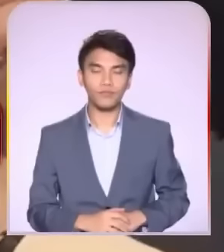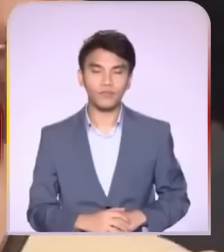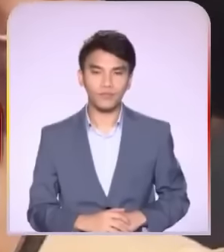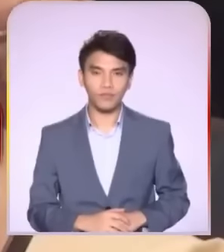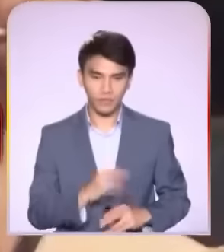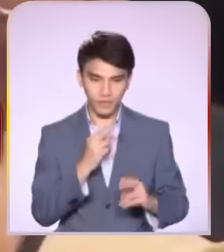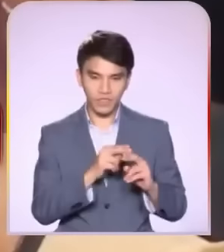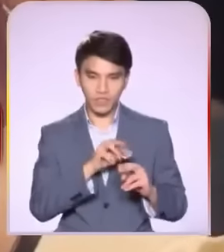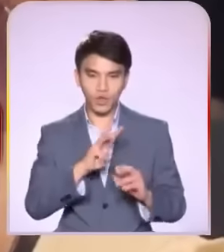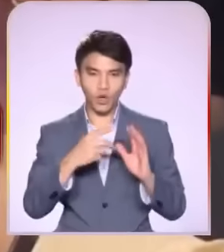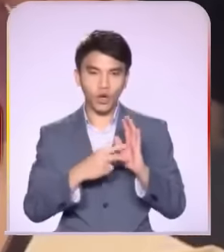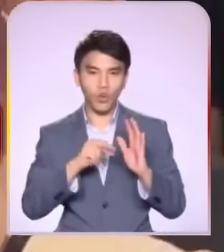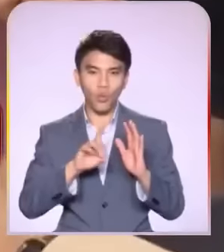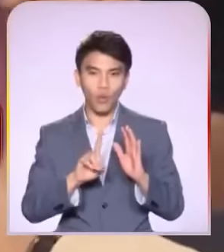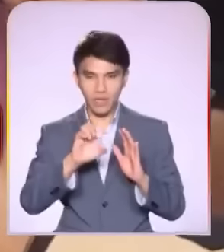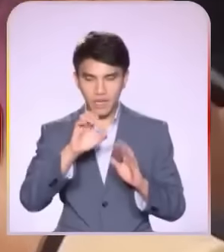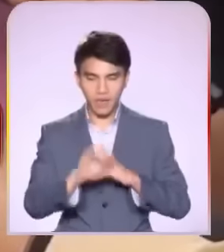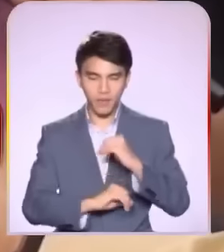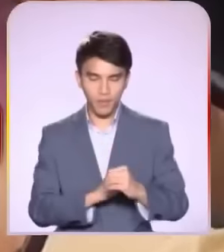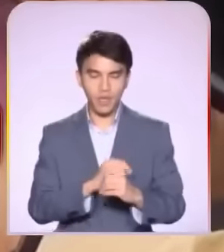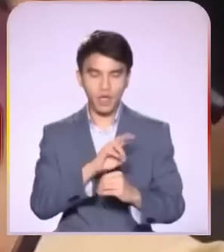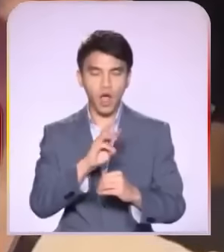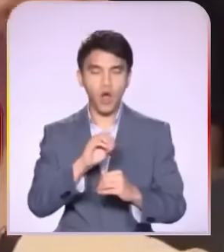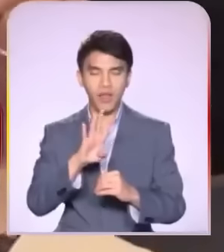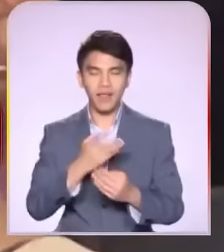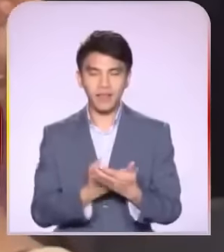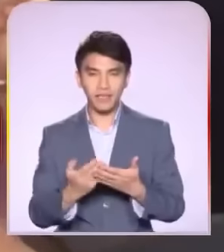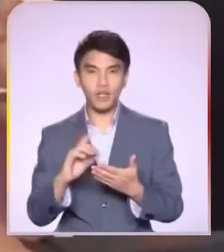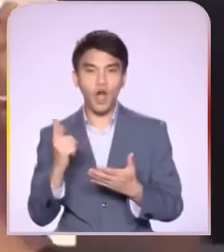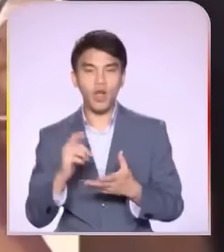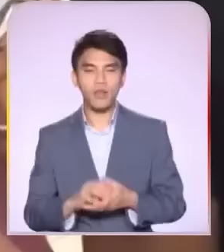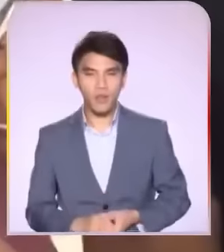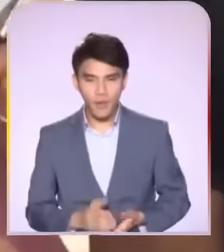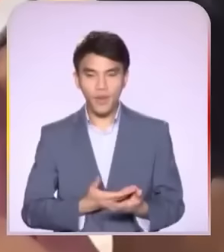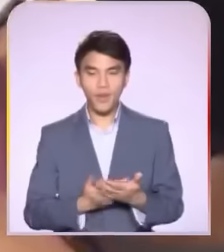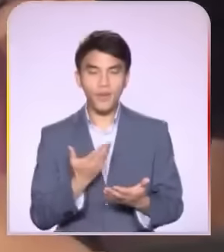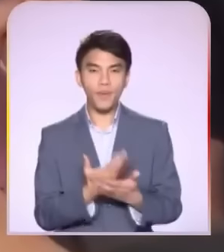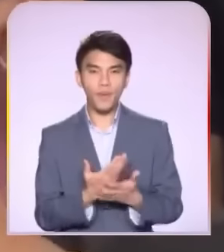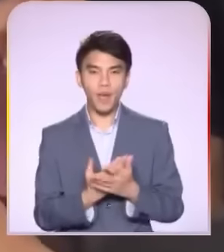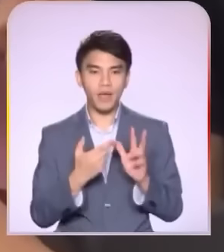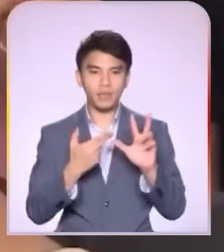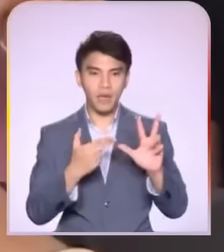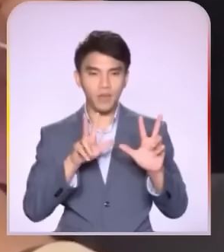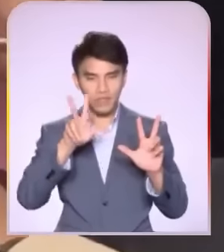นี้ชื่อคุณพี่วันดีนะคะเขาบอกว่าปี64เนี่ยเขาก็ซื้อทองที่ร้านนี้แล้วค่ะซื้อในราคา